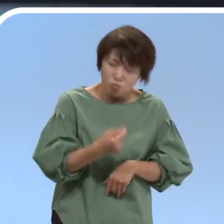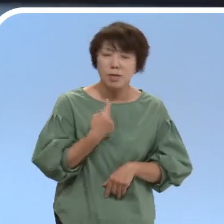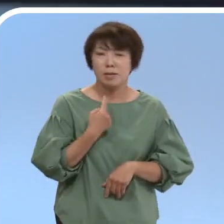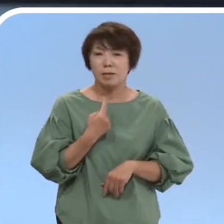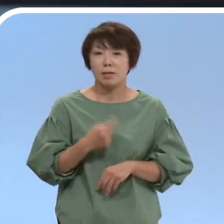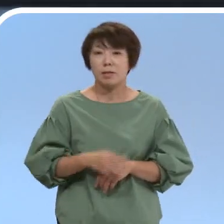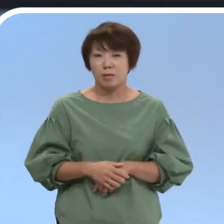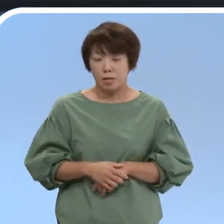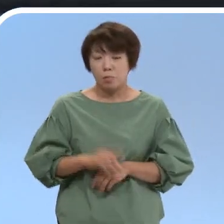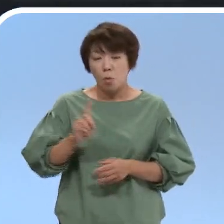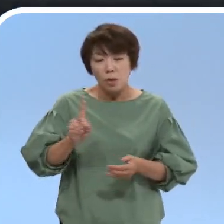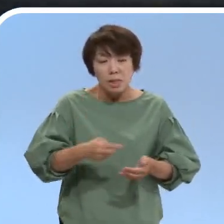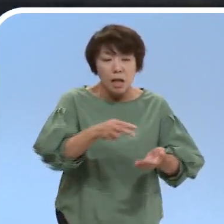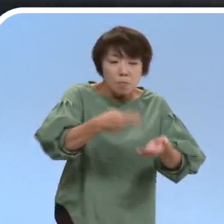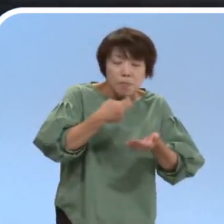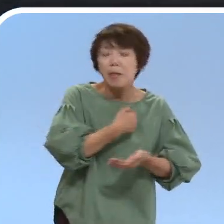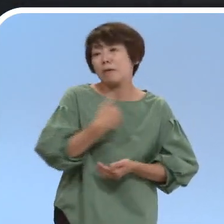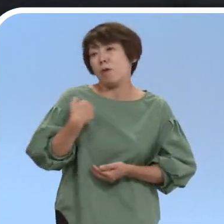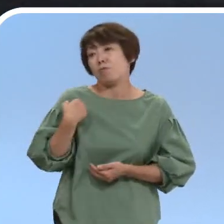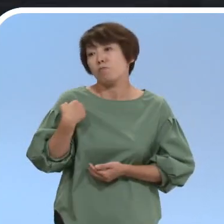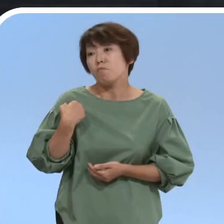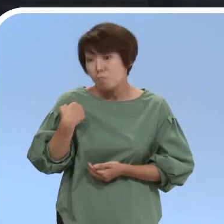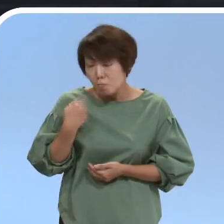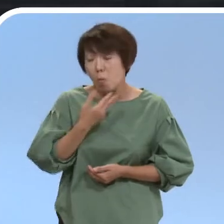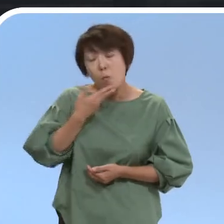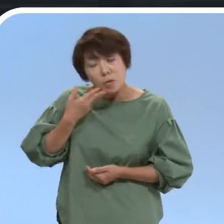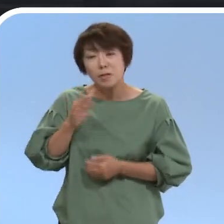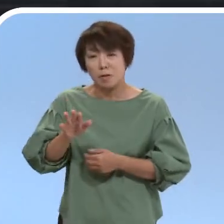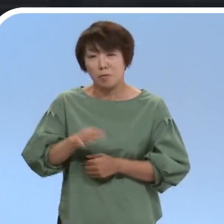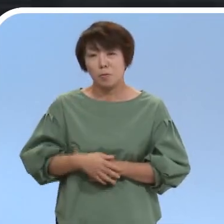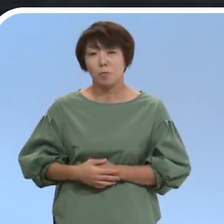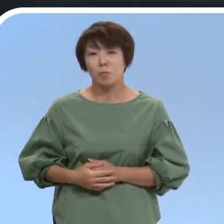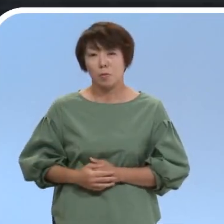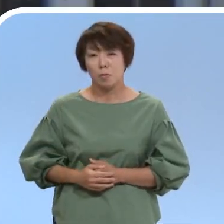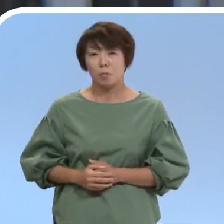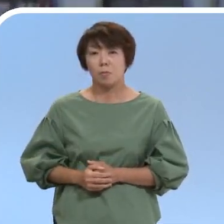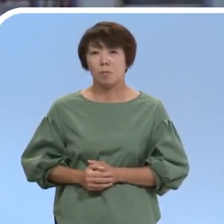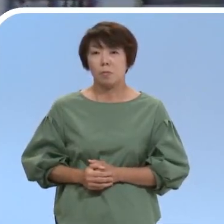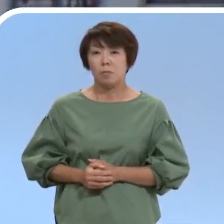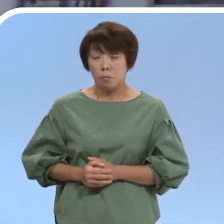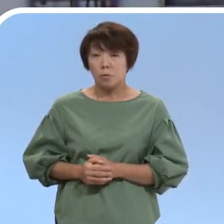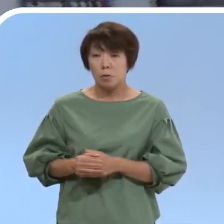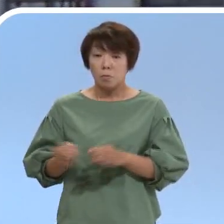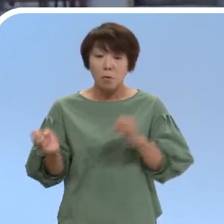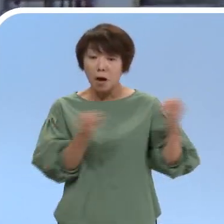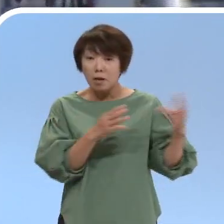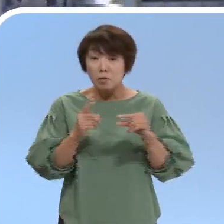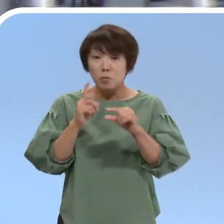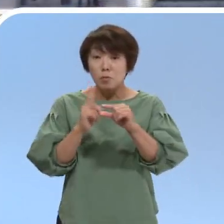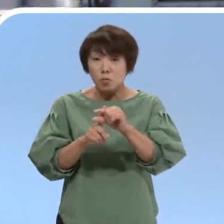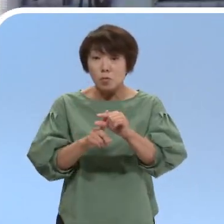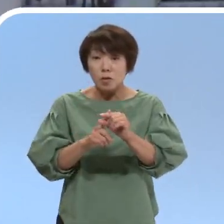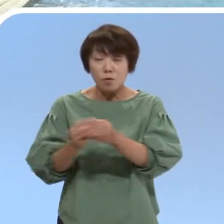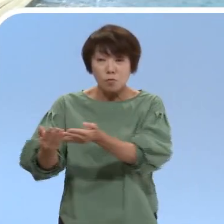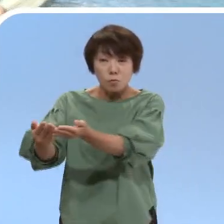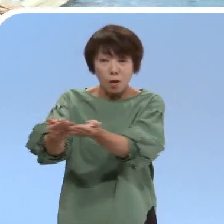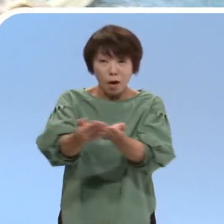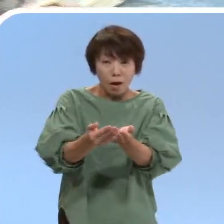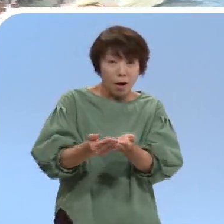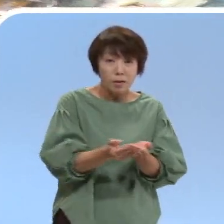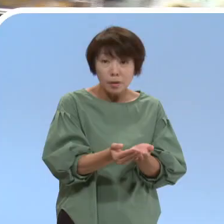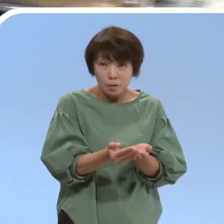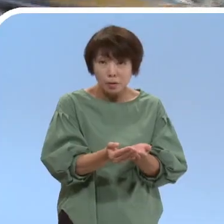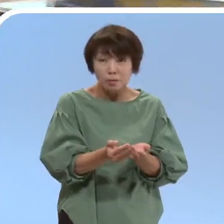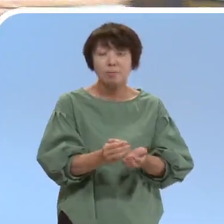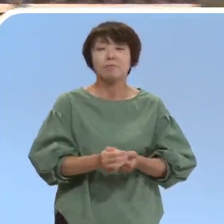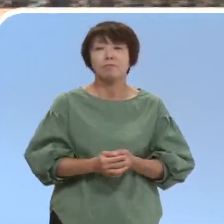は い、何もトッピングなし。 トッピングなしでそのままの味が一番好きですね。 そんな話をしていると、シラス漁